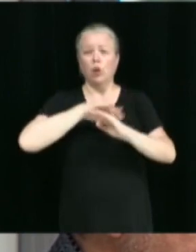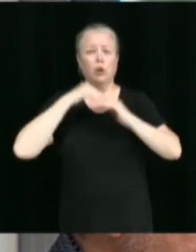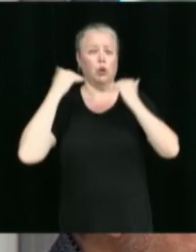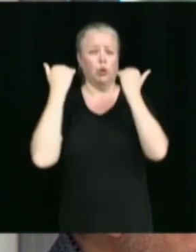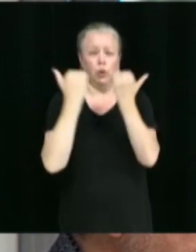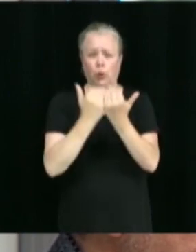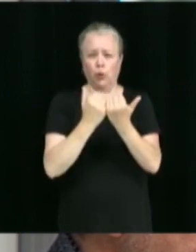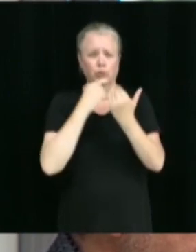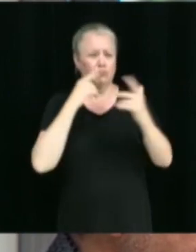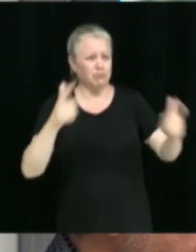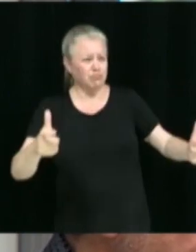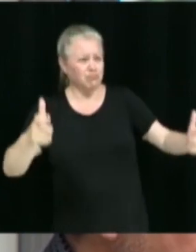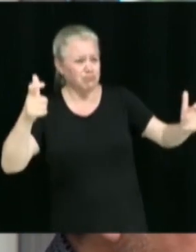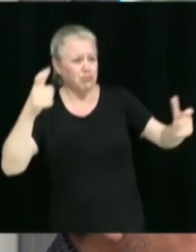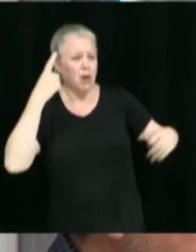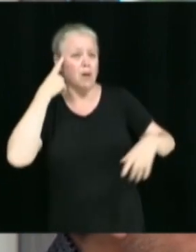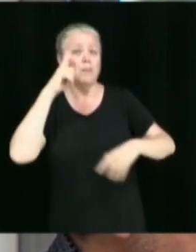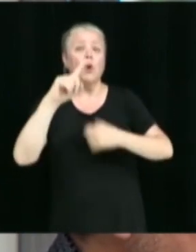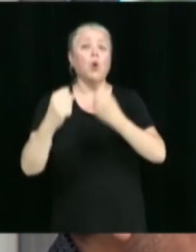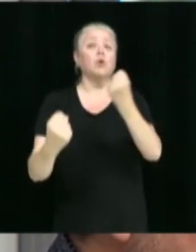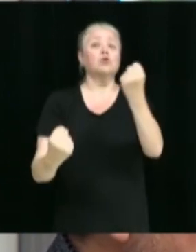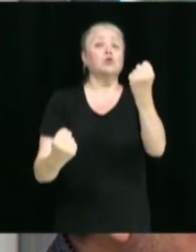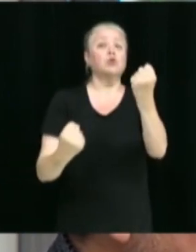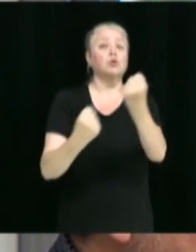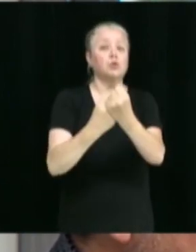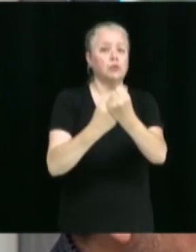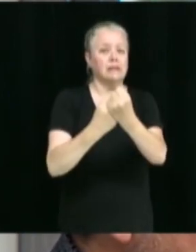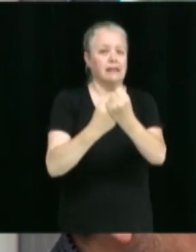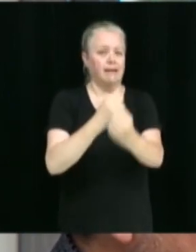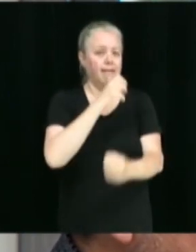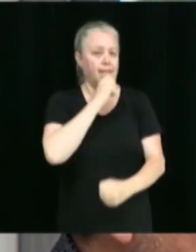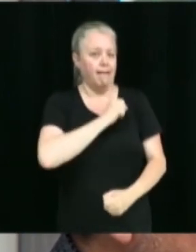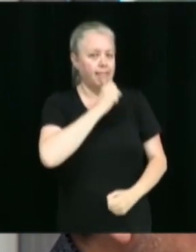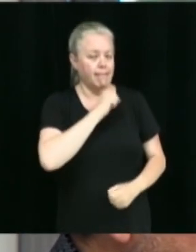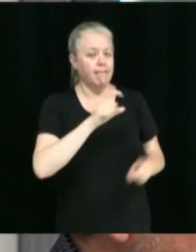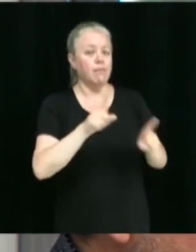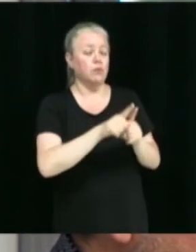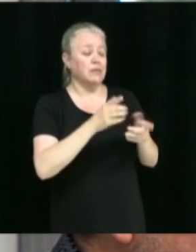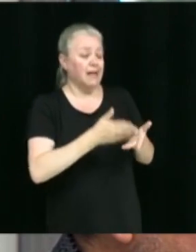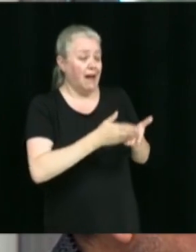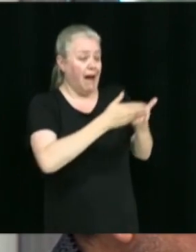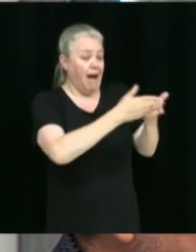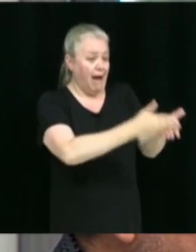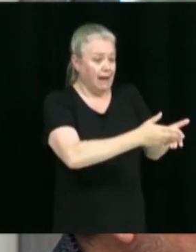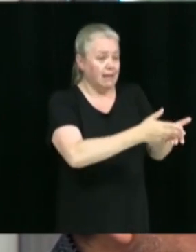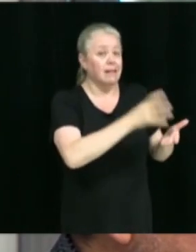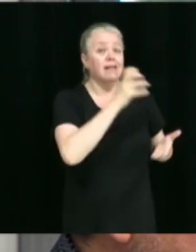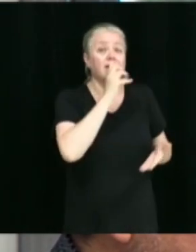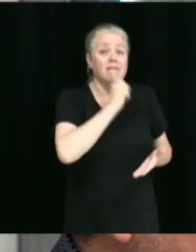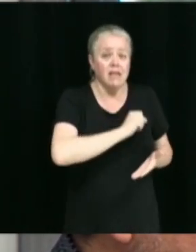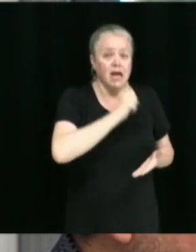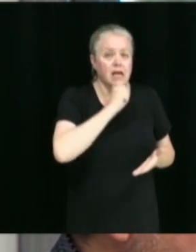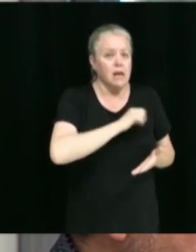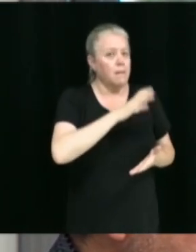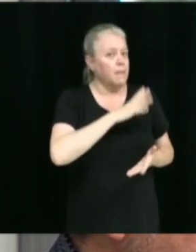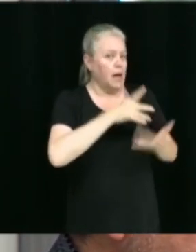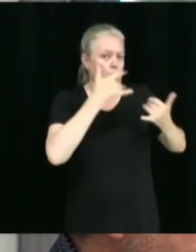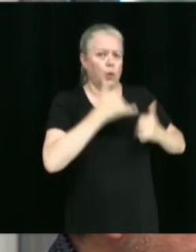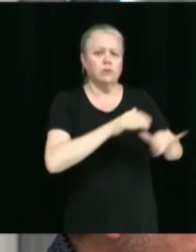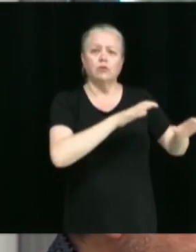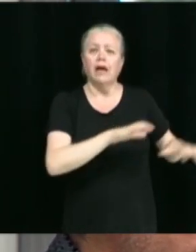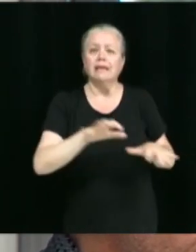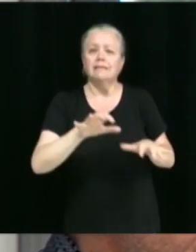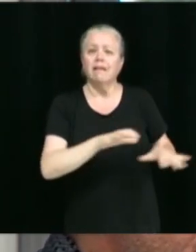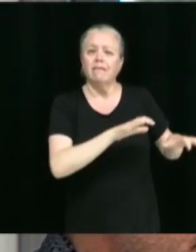conçues pour soutenir les aînés et les aider à vieillir en restant actifs, entendu que